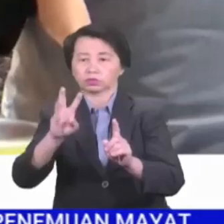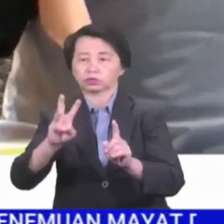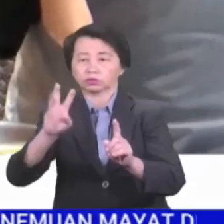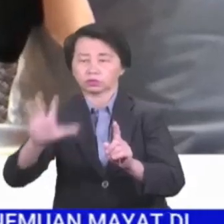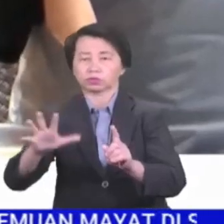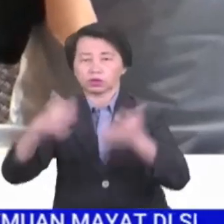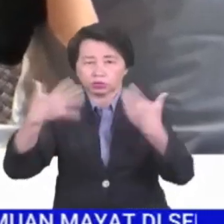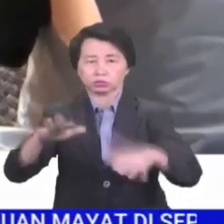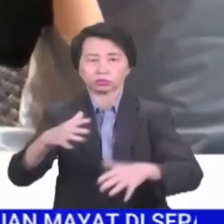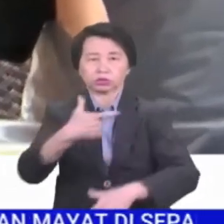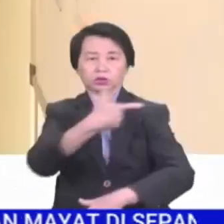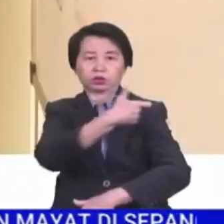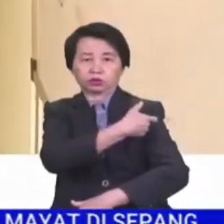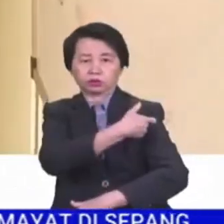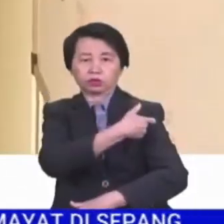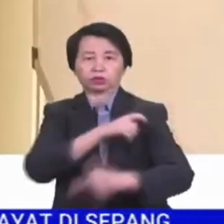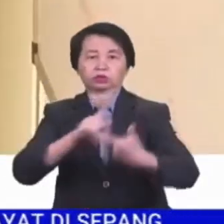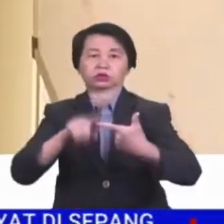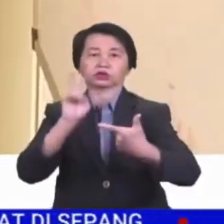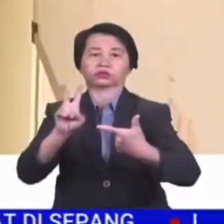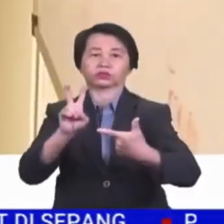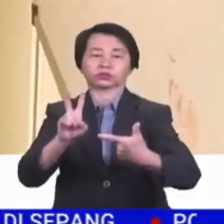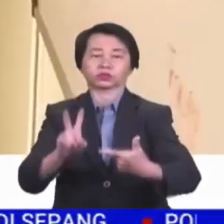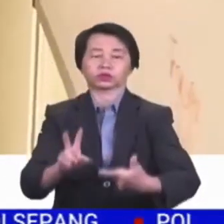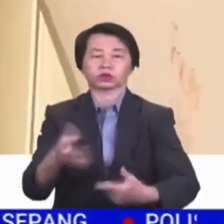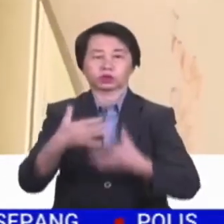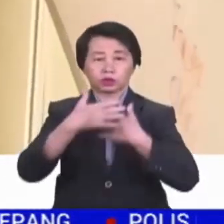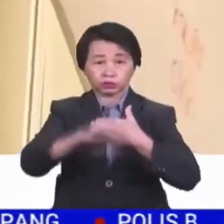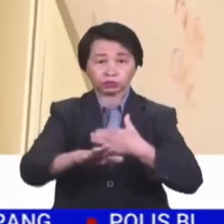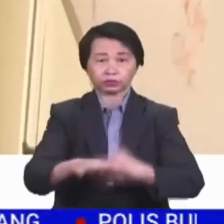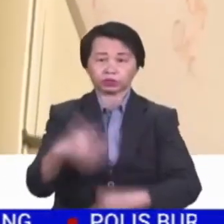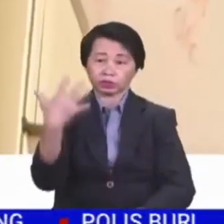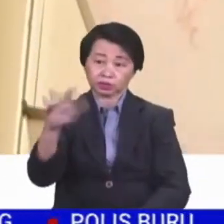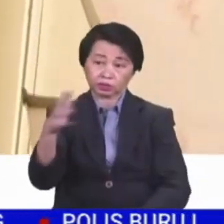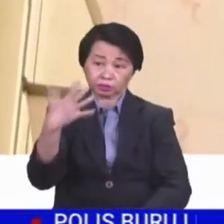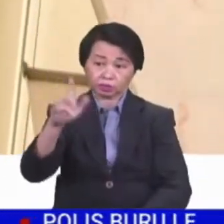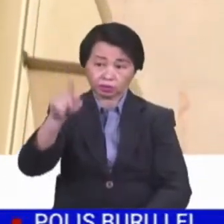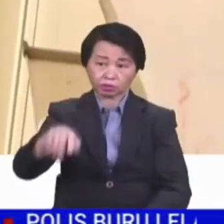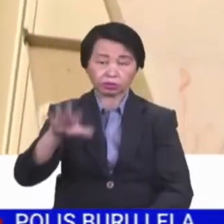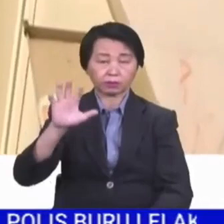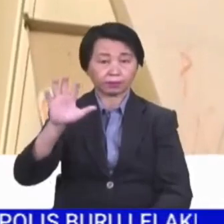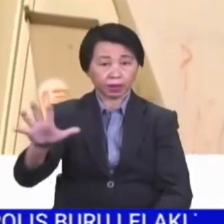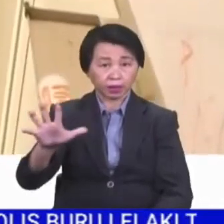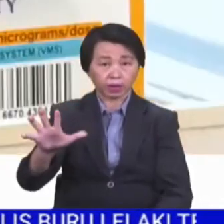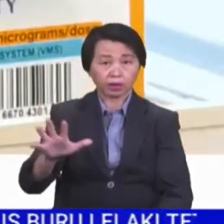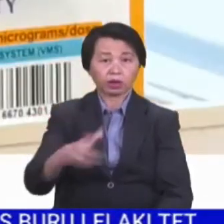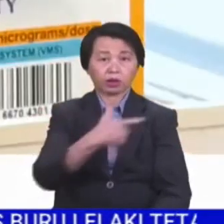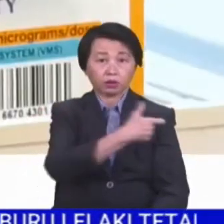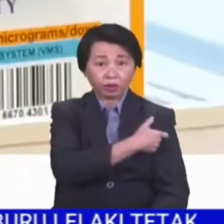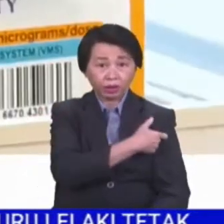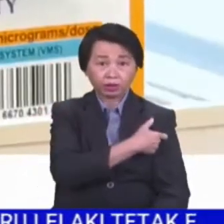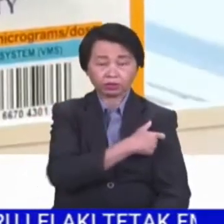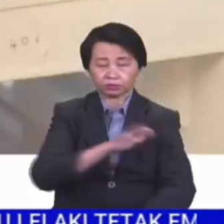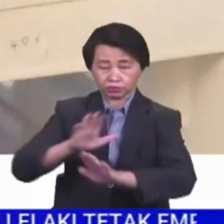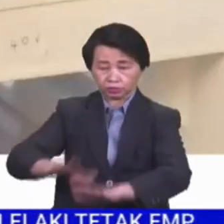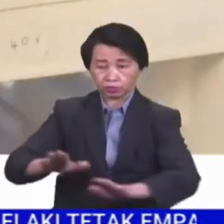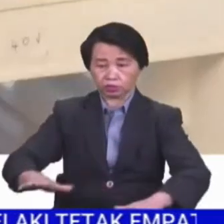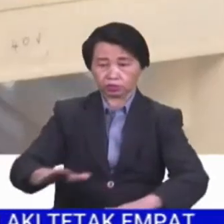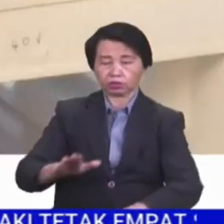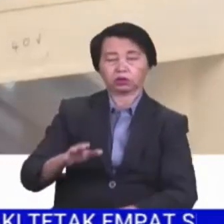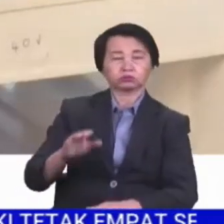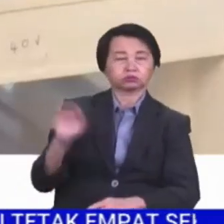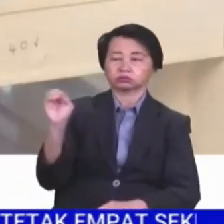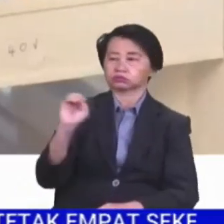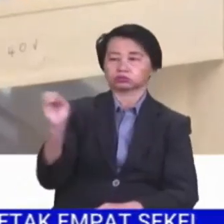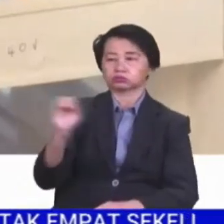195,865 telah menerima dos yang kedua. Selepas 15 Mei, vaksin COVID-19 kanak-kanak jenis Comirnaty